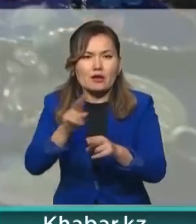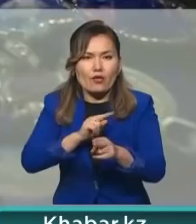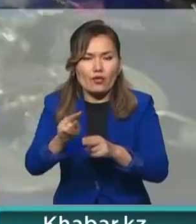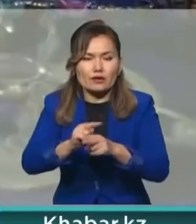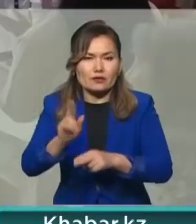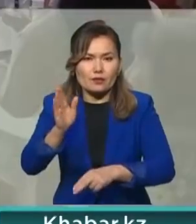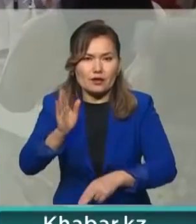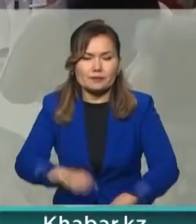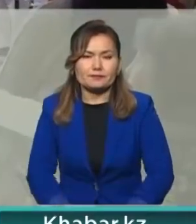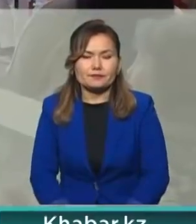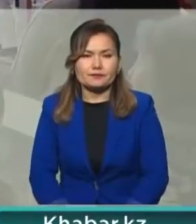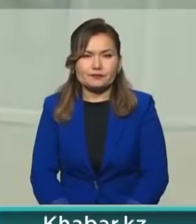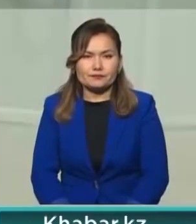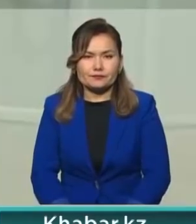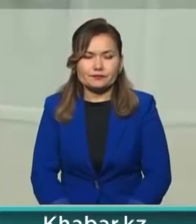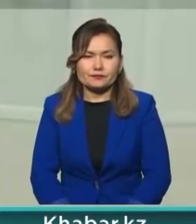оқытады.